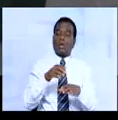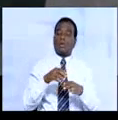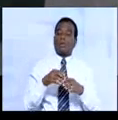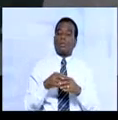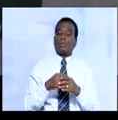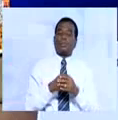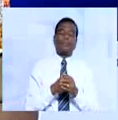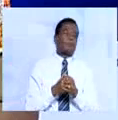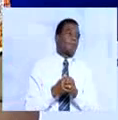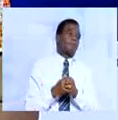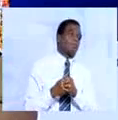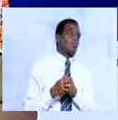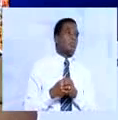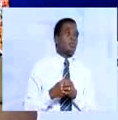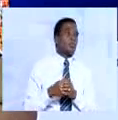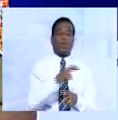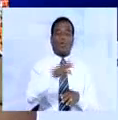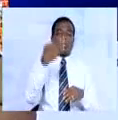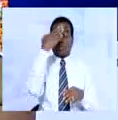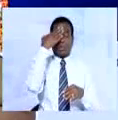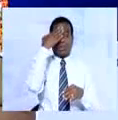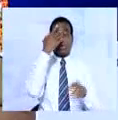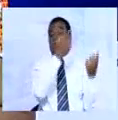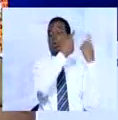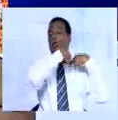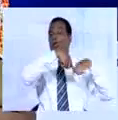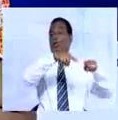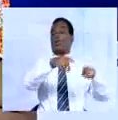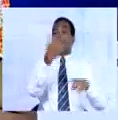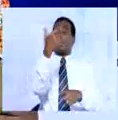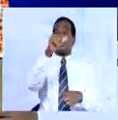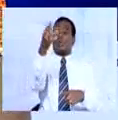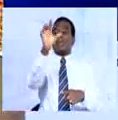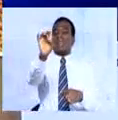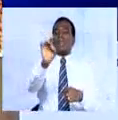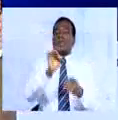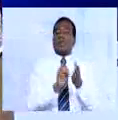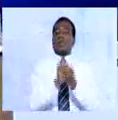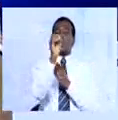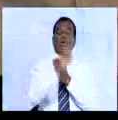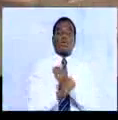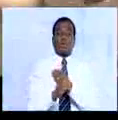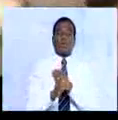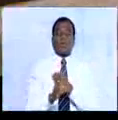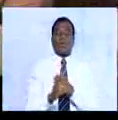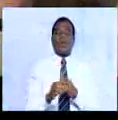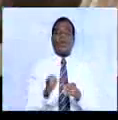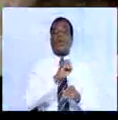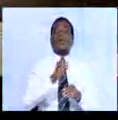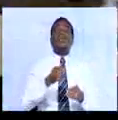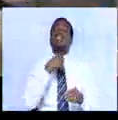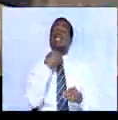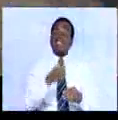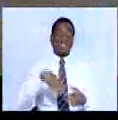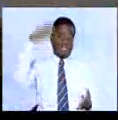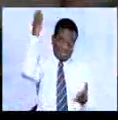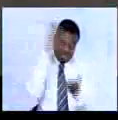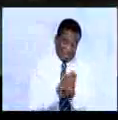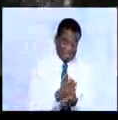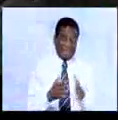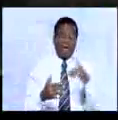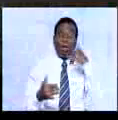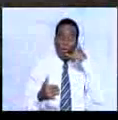illicites. Et vous le savez, depuis le 18 octobre, l'usage du téléphone portable au volant est interdit en